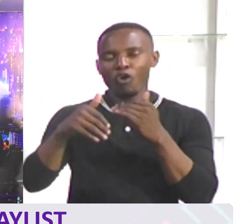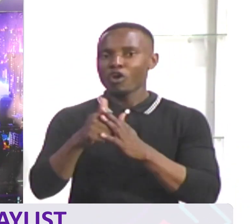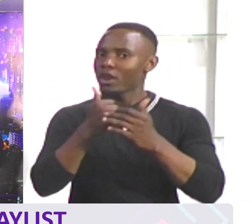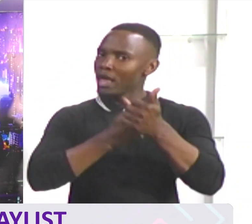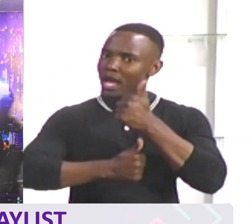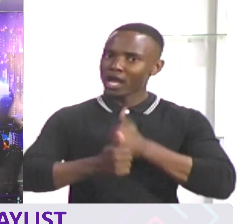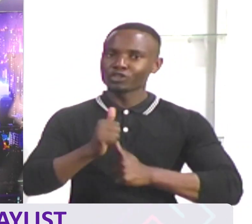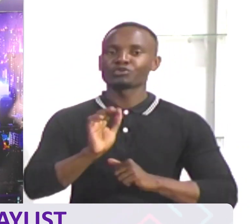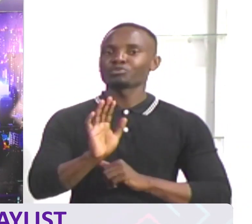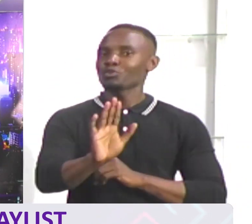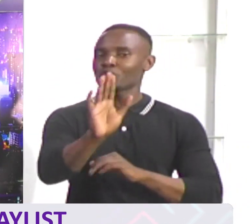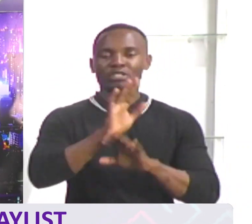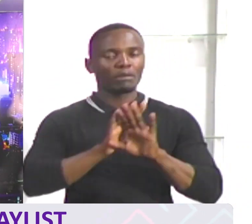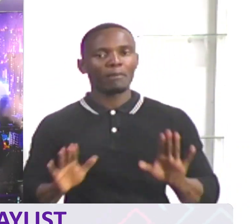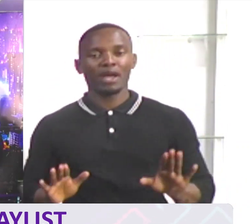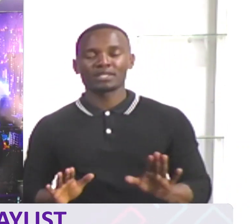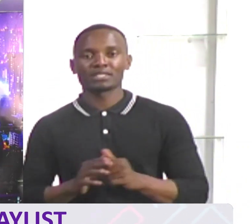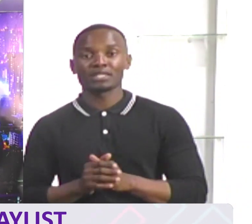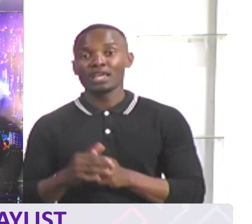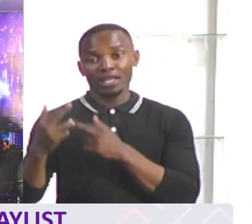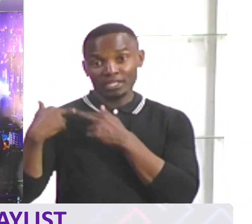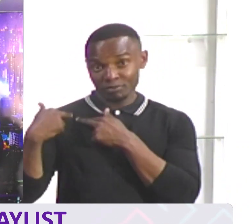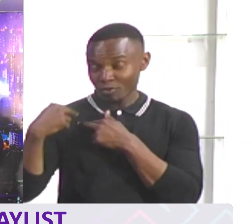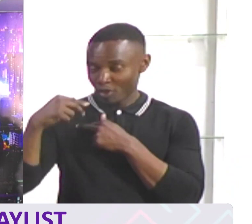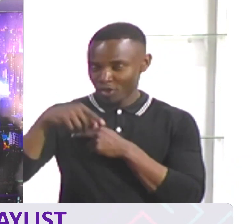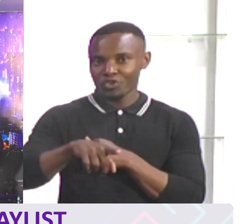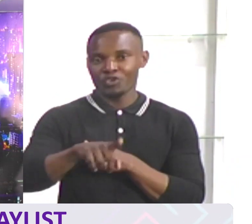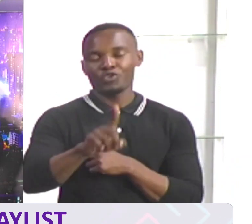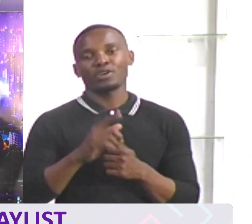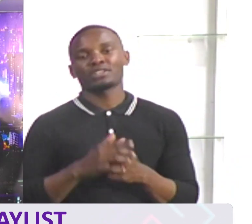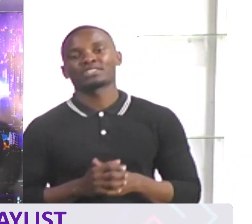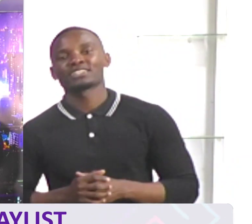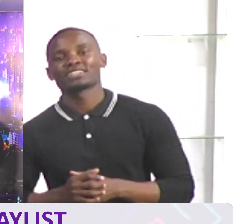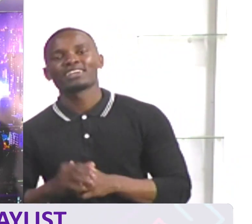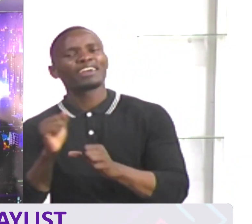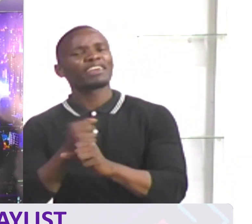Yeah, yeah, sasa. Ndio. Yaani ile jukumu ni kwako. Ah, hiyo napenda.